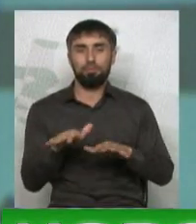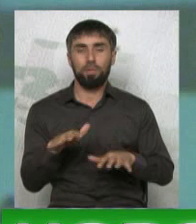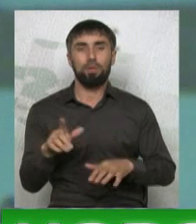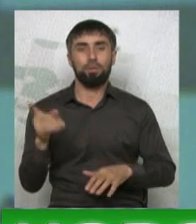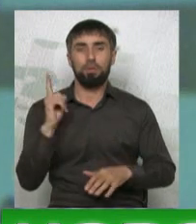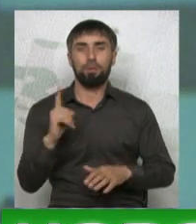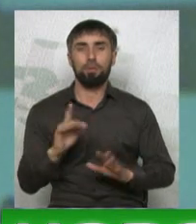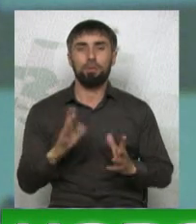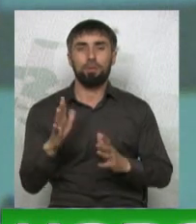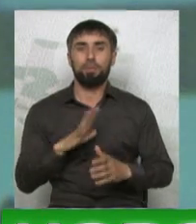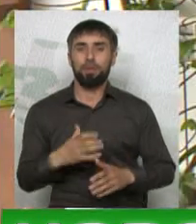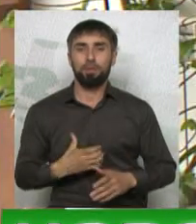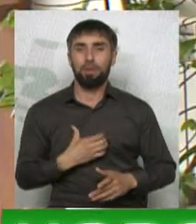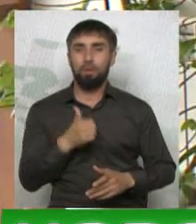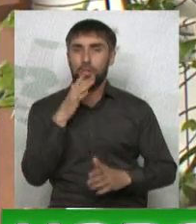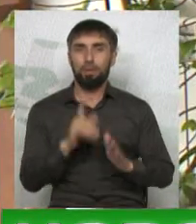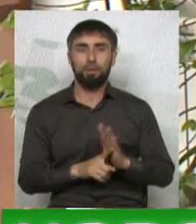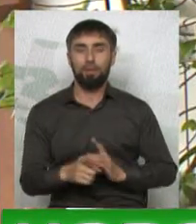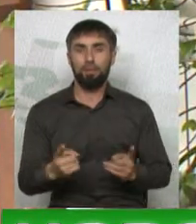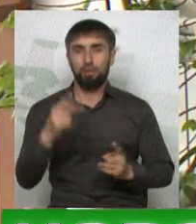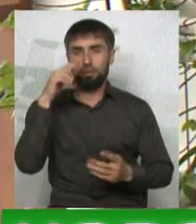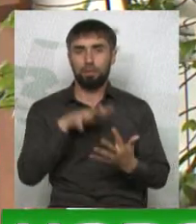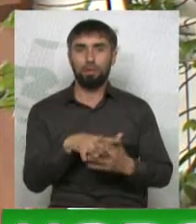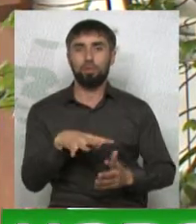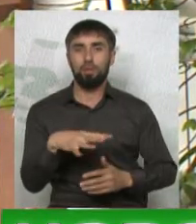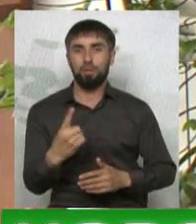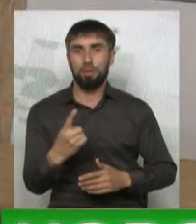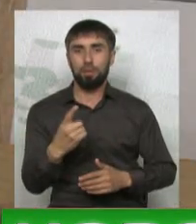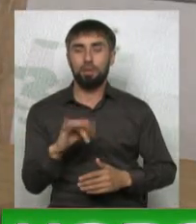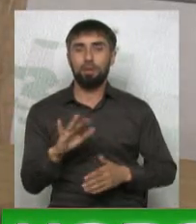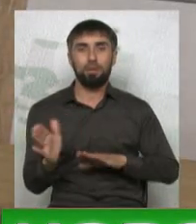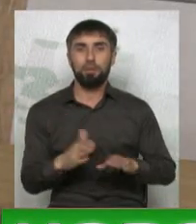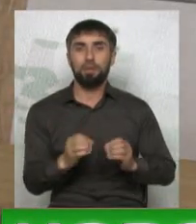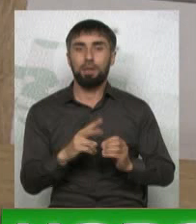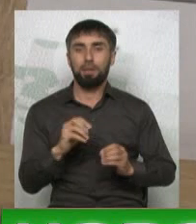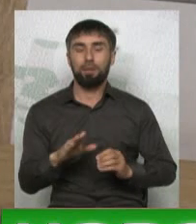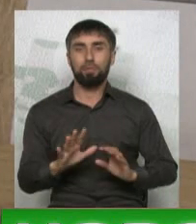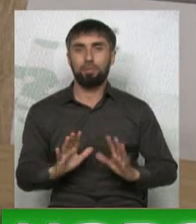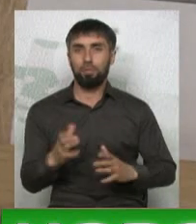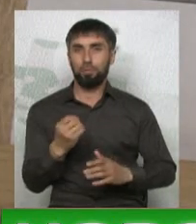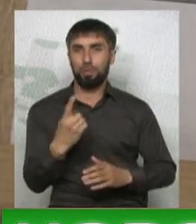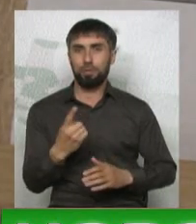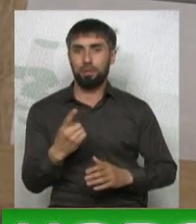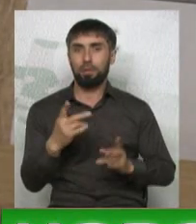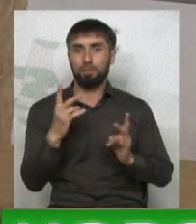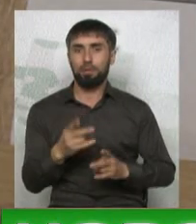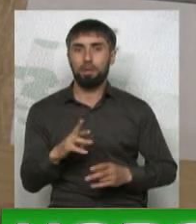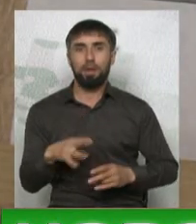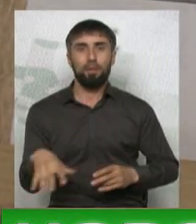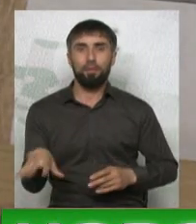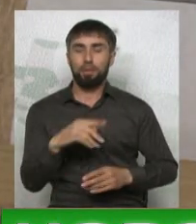страшным событиям, когда началась Великая Отечественная война в 41-м, а спустя десятилетия произошла еще одна трагедия для